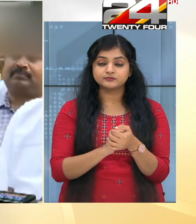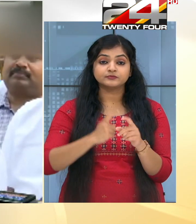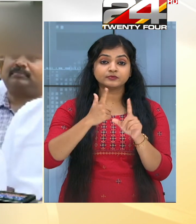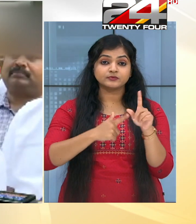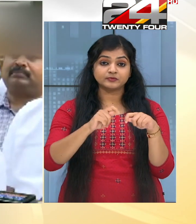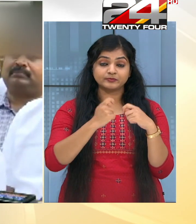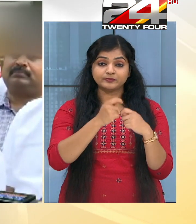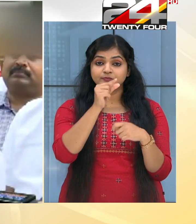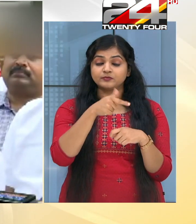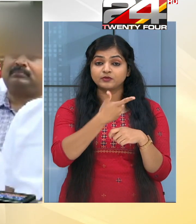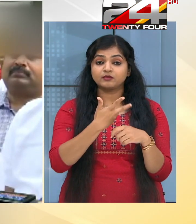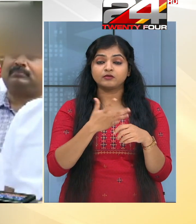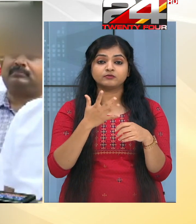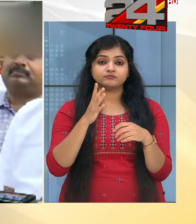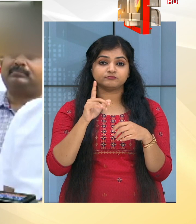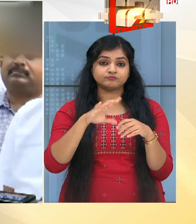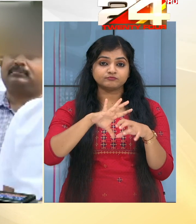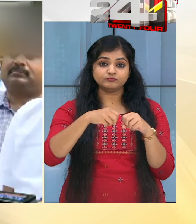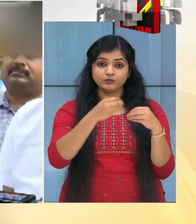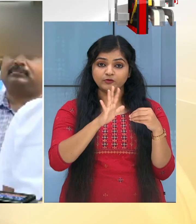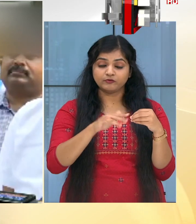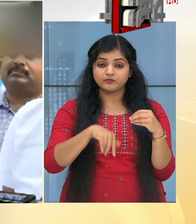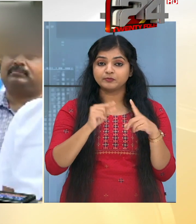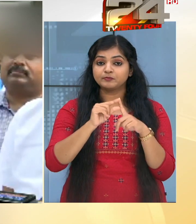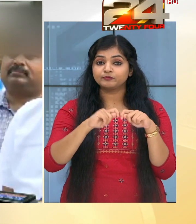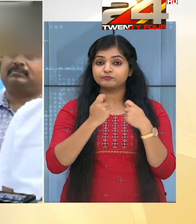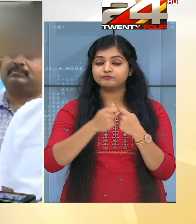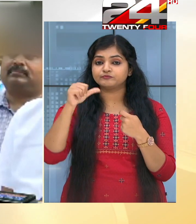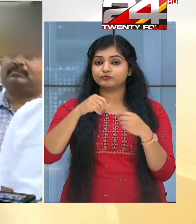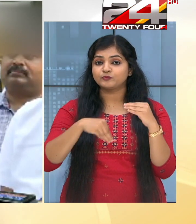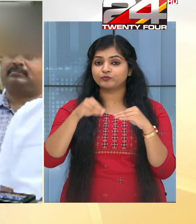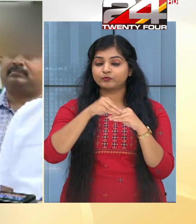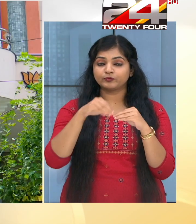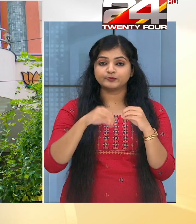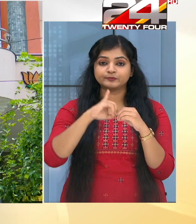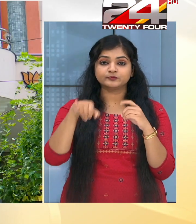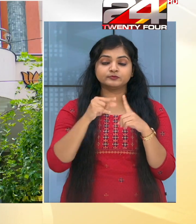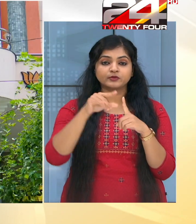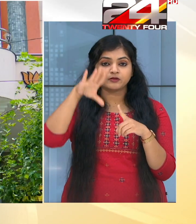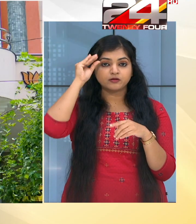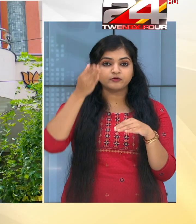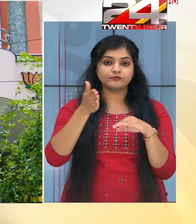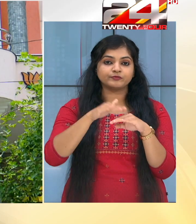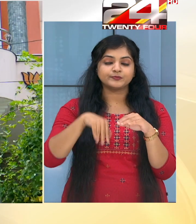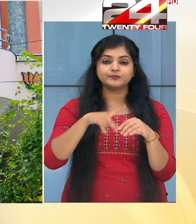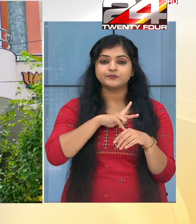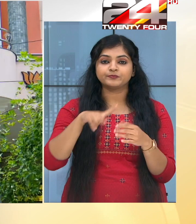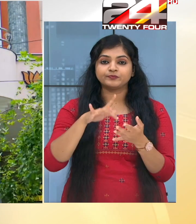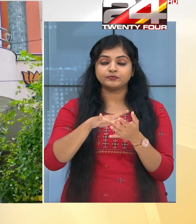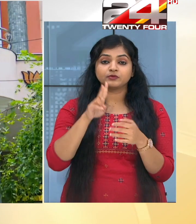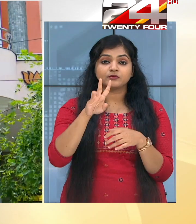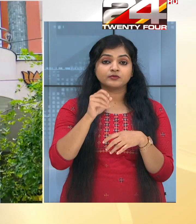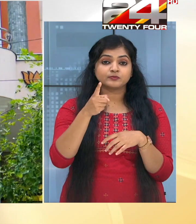യെദ്യൂരപ്പയെ പിണക്കിയാൽ പാർട്ടിക്ക് തിരിച്ചടി എന്നതാണ് ബി ജെ പിയെ കർണാടക പഠിപ്പിച്ച പാഠം. 2013 ബി ജെ